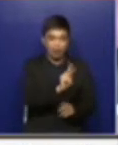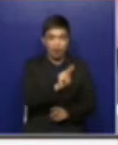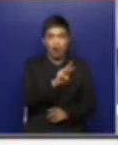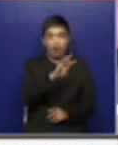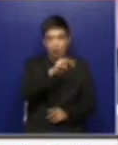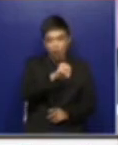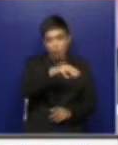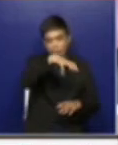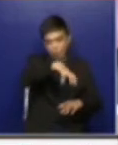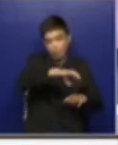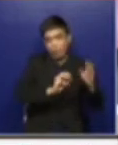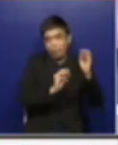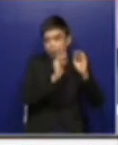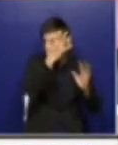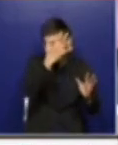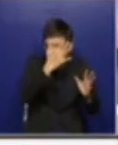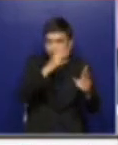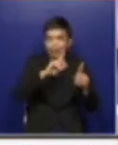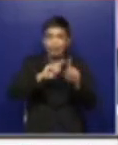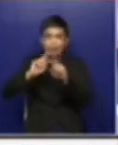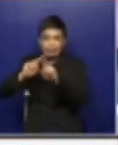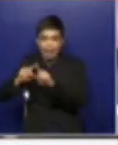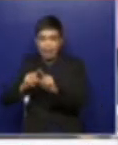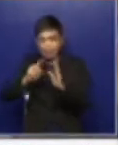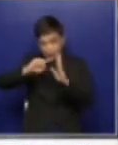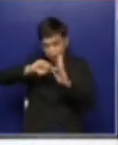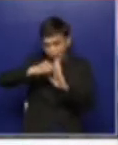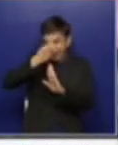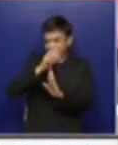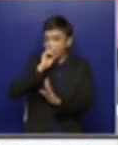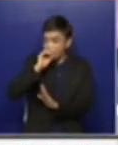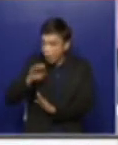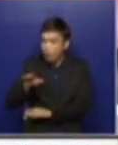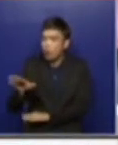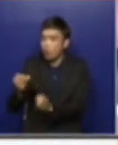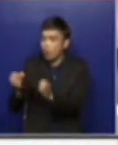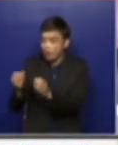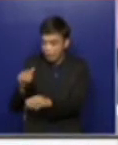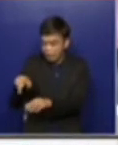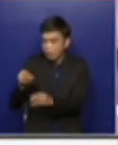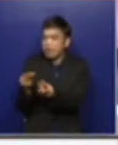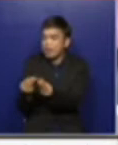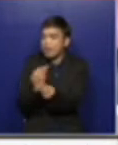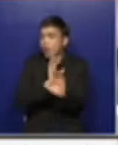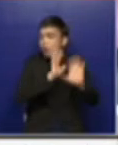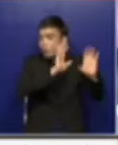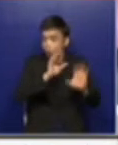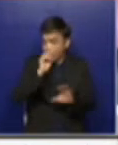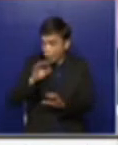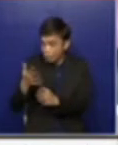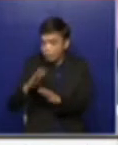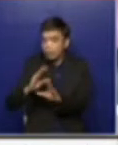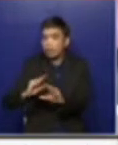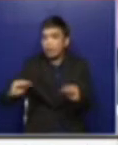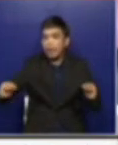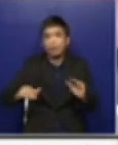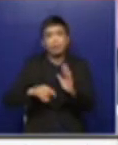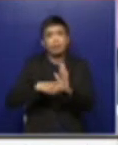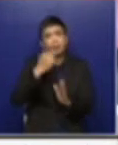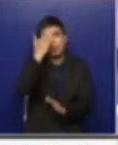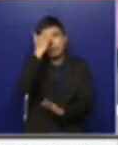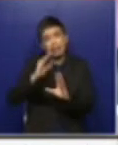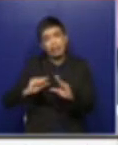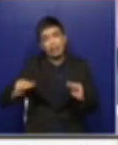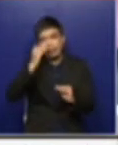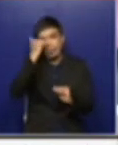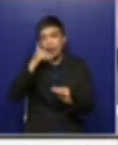ทำเลแล้วทำไมวันแรกไม่บอกเขาอ่ะที่เขาไปอยู่ว่าเป็นที่หลวงเป็นที่สาธารณะอยู่มาวันดีคืนดีอย